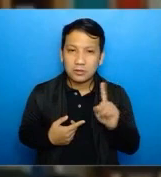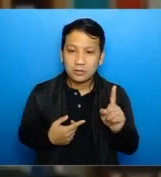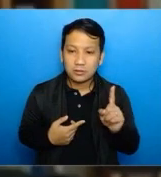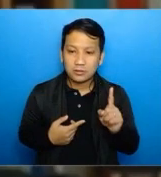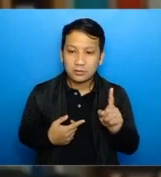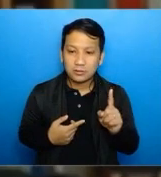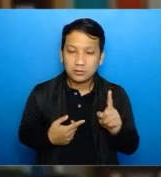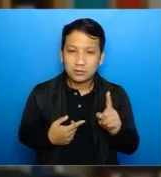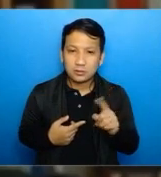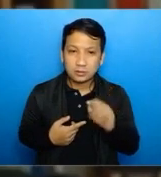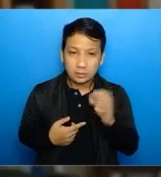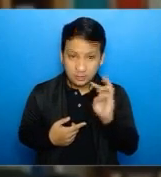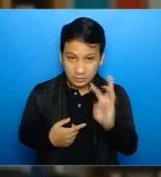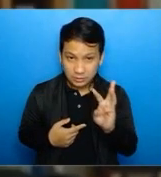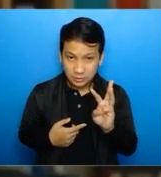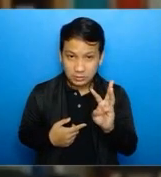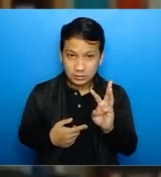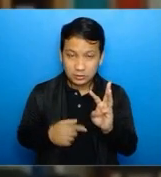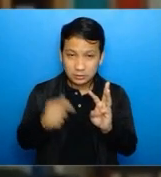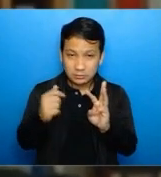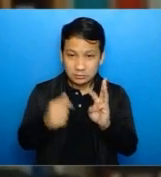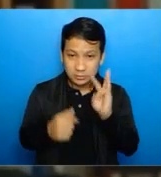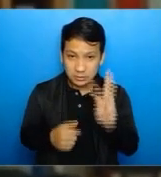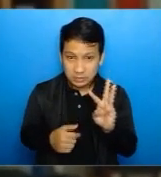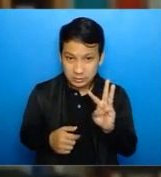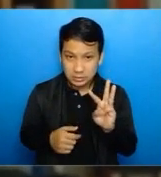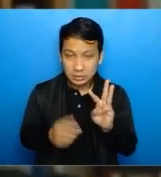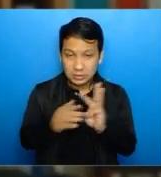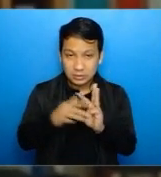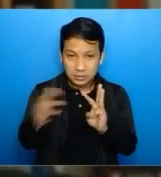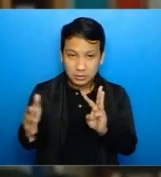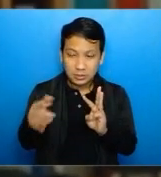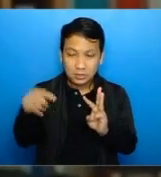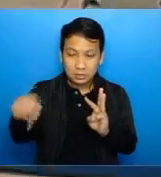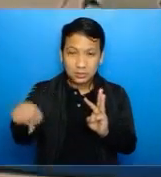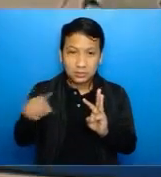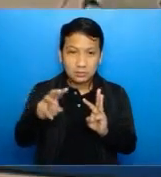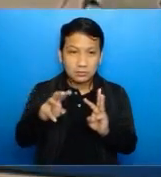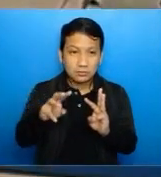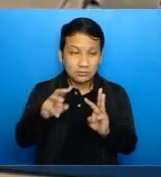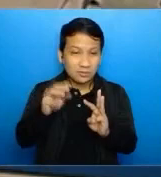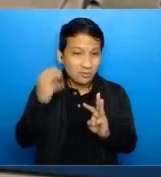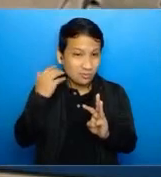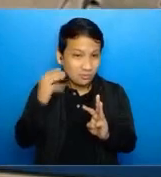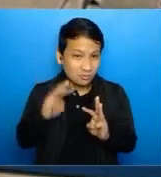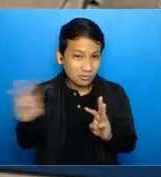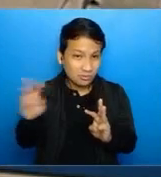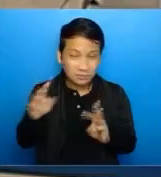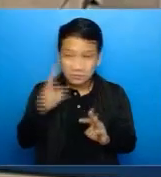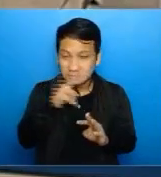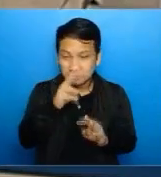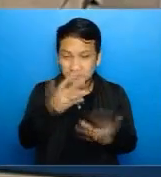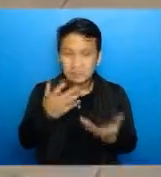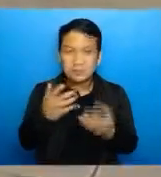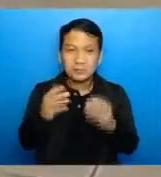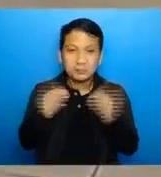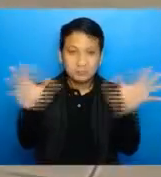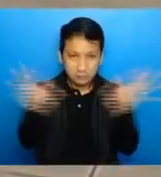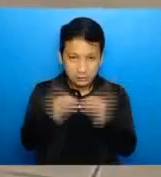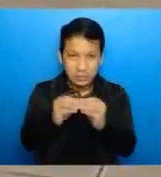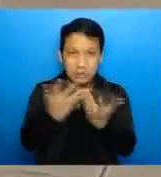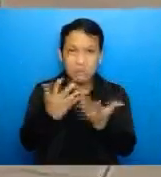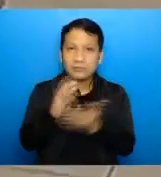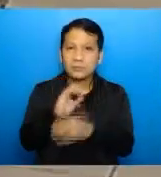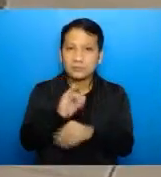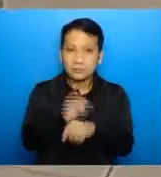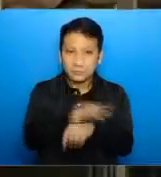10-6 and then meron ka rin sa Western Visayas. Ayon pa sa infectious diseases expert na si Dr. Ron